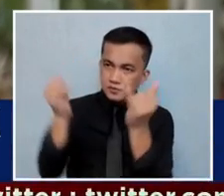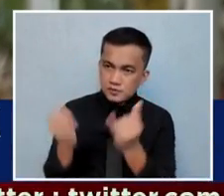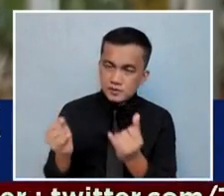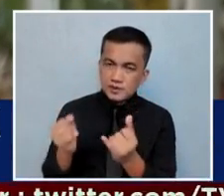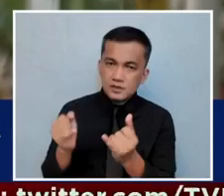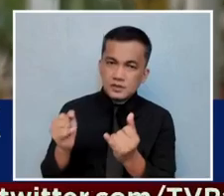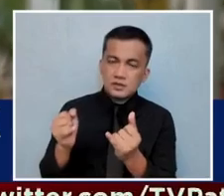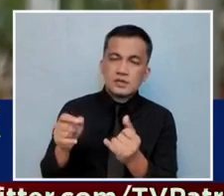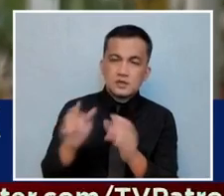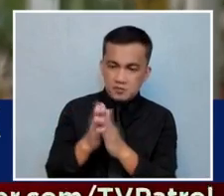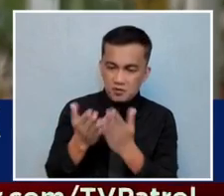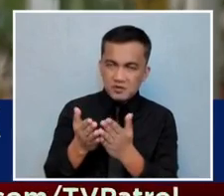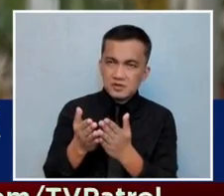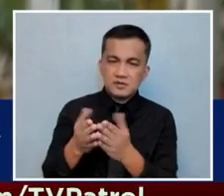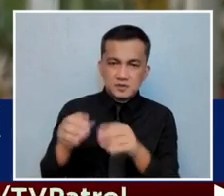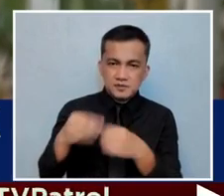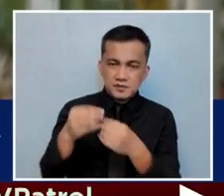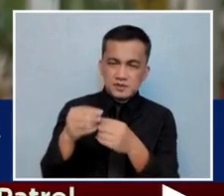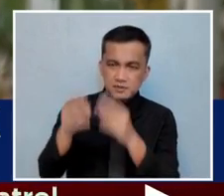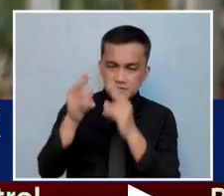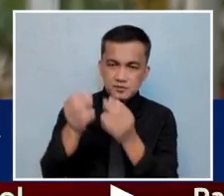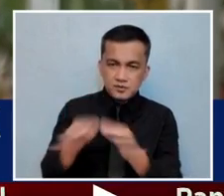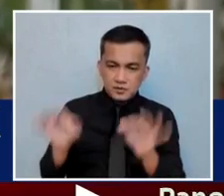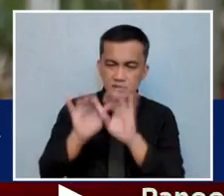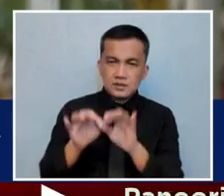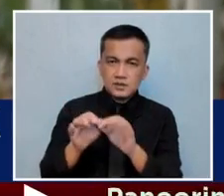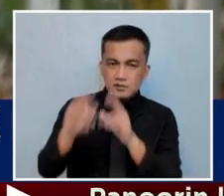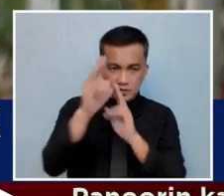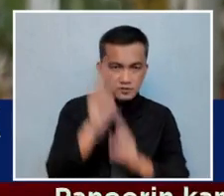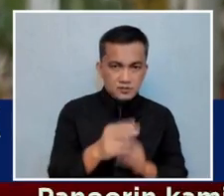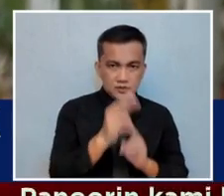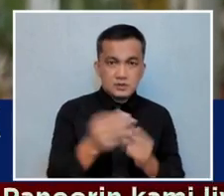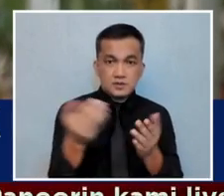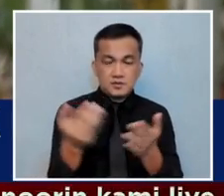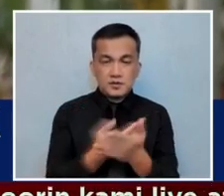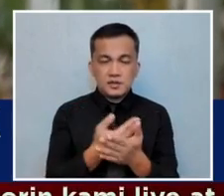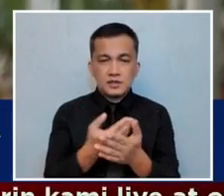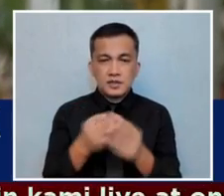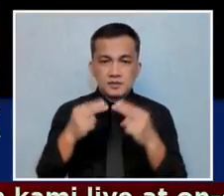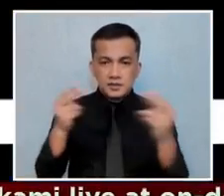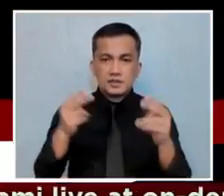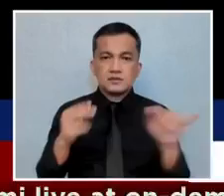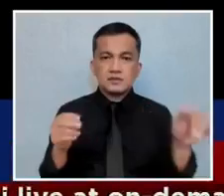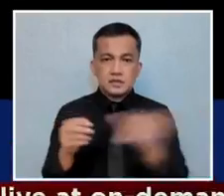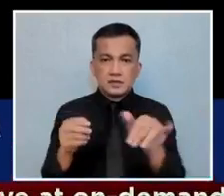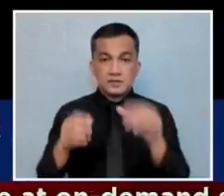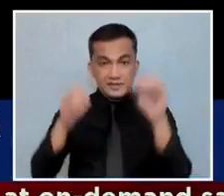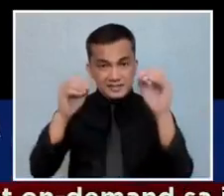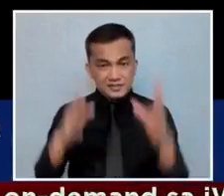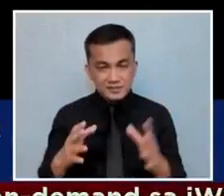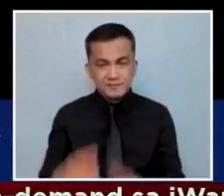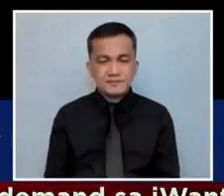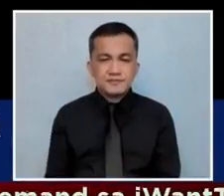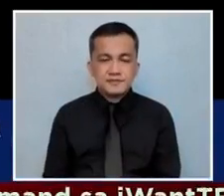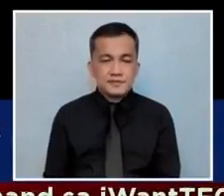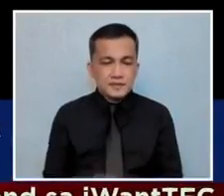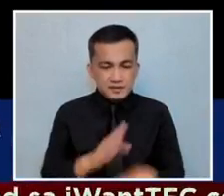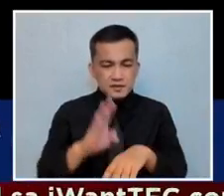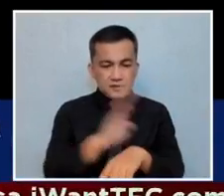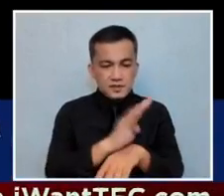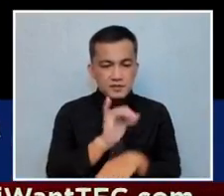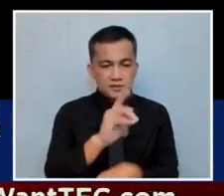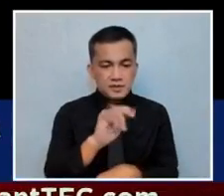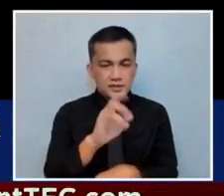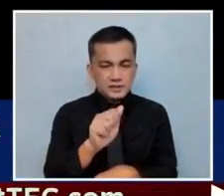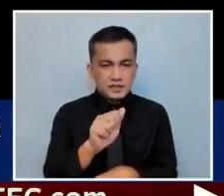binibigyang halaga. Magbibigay pugay din ito sa mga modernong bayani tulad ng mga guro. Sa bayan ng Esperanza sa